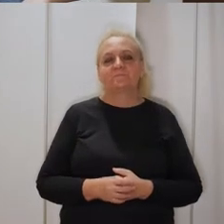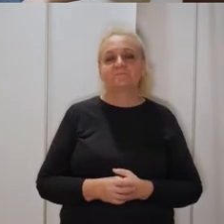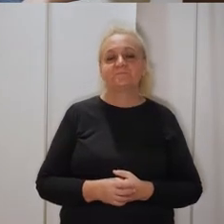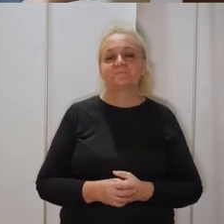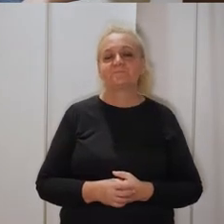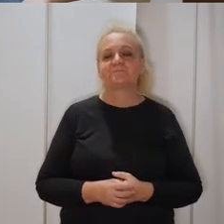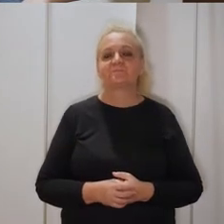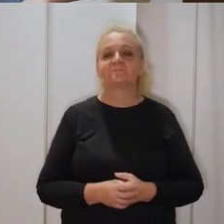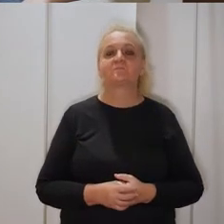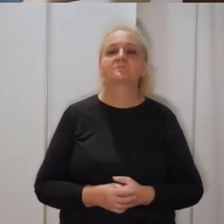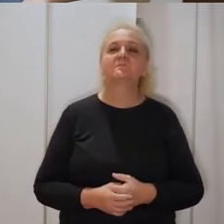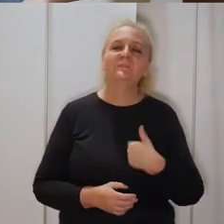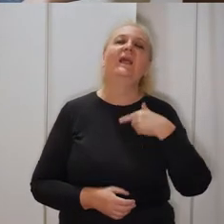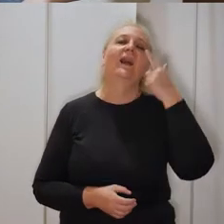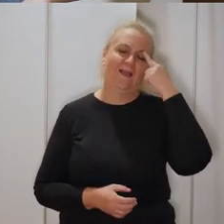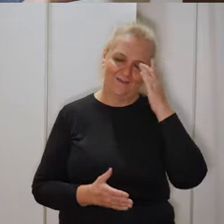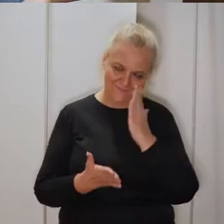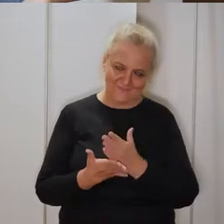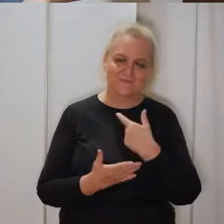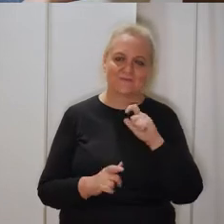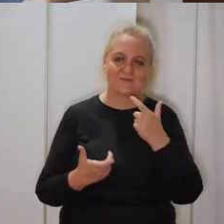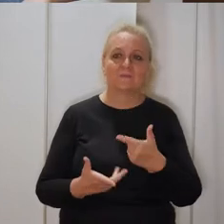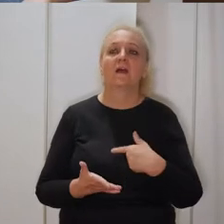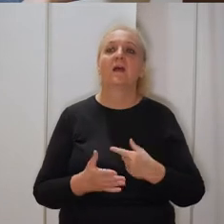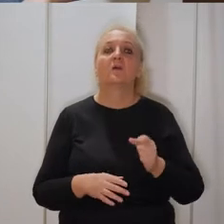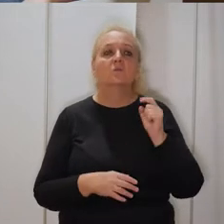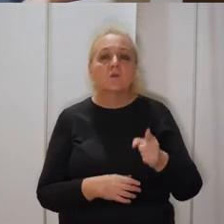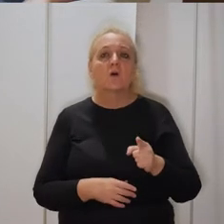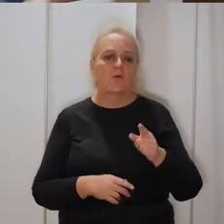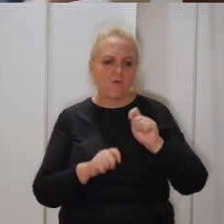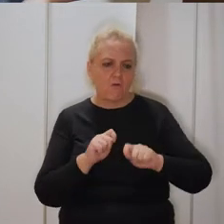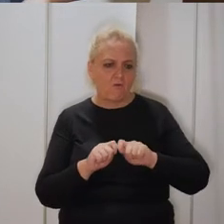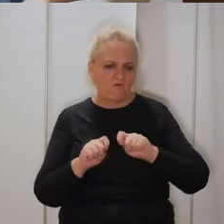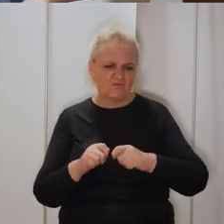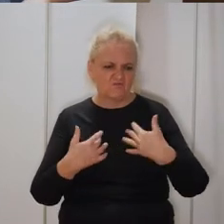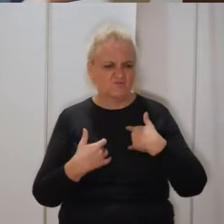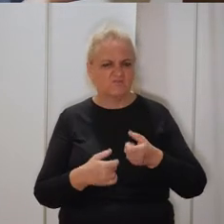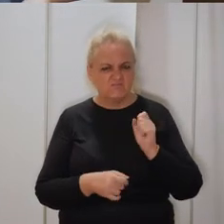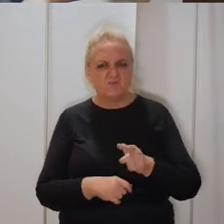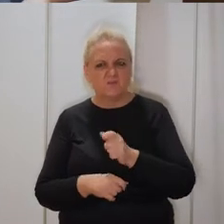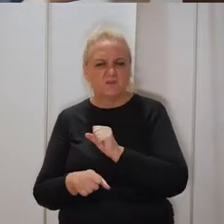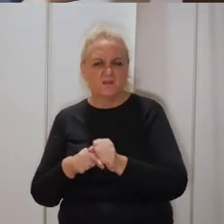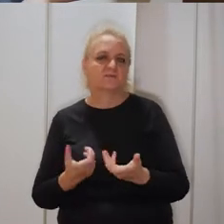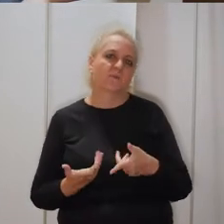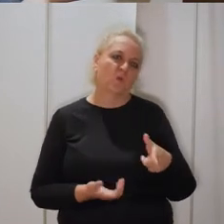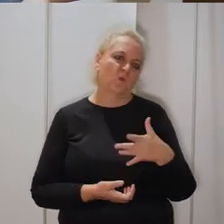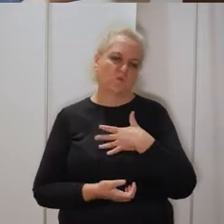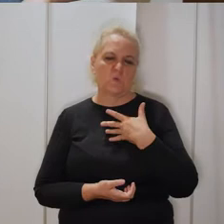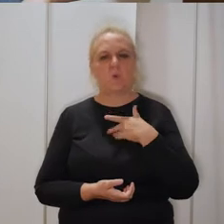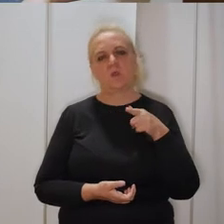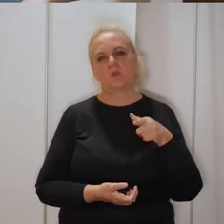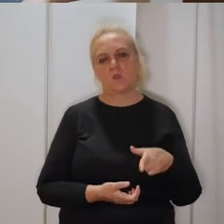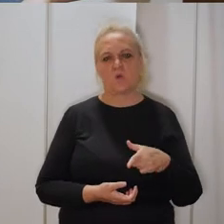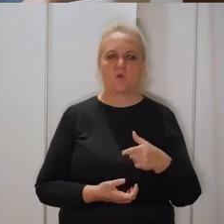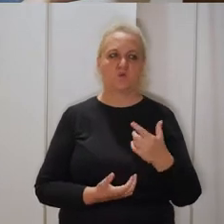I już wiem, co chciałam powiedzieć. I tak, często pojawia się ta kontrola w naszym życiu, kontrola, która niby jest jakimś